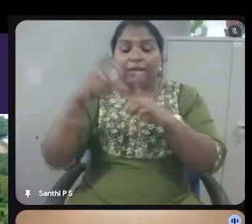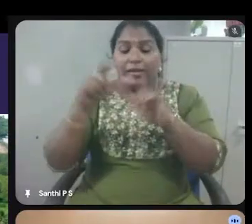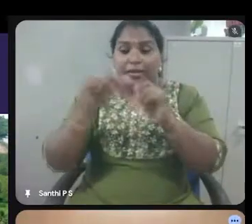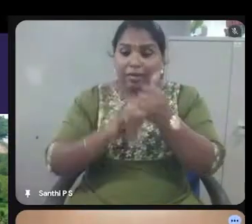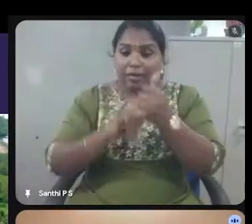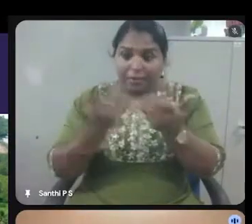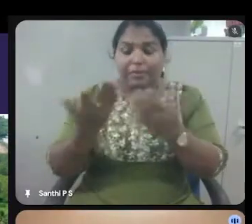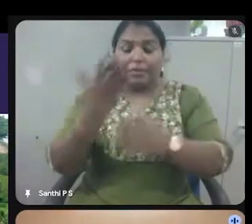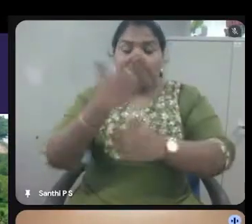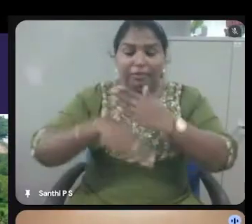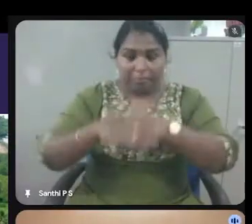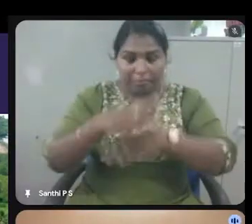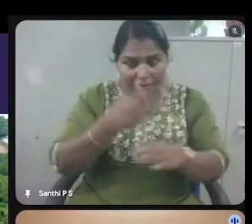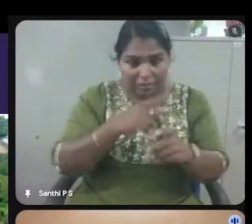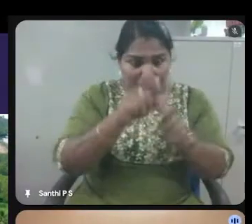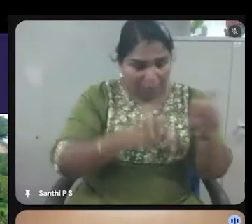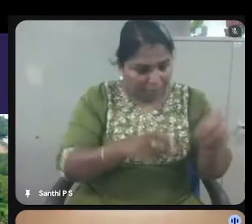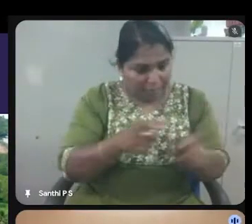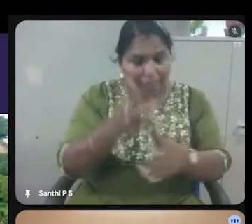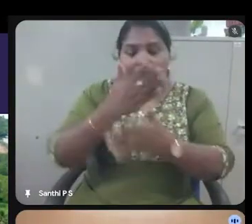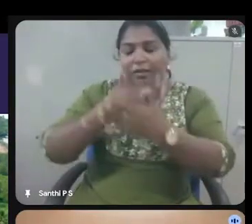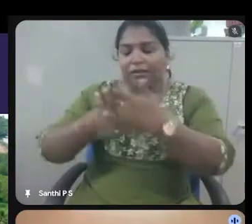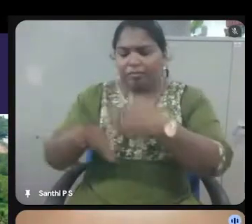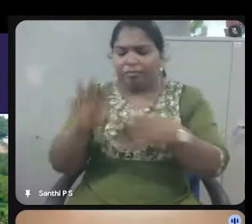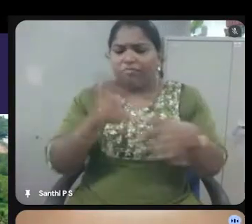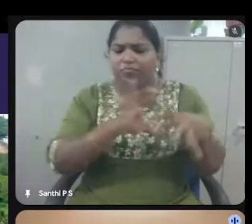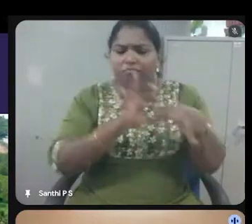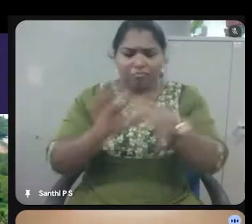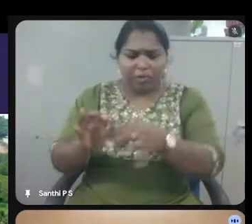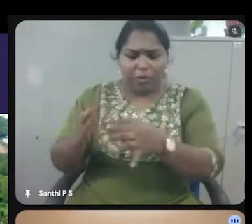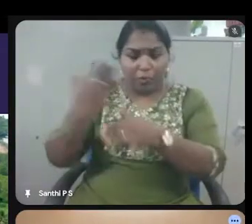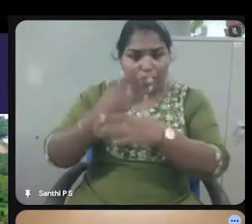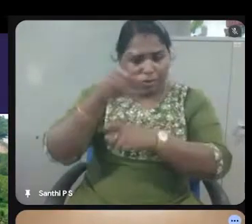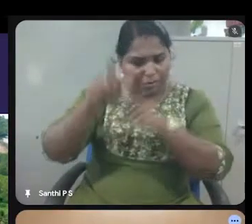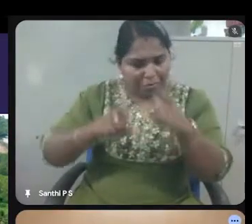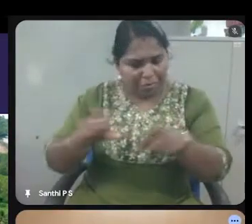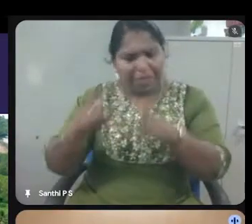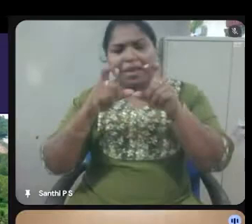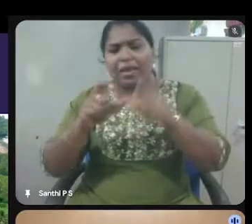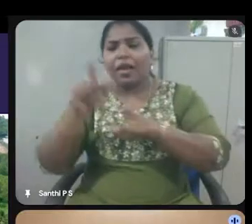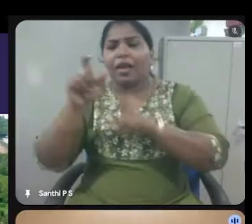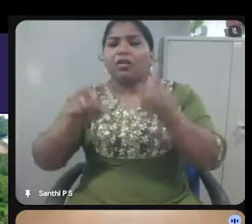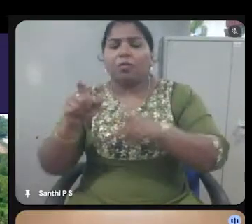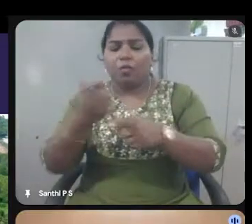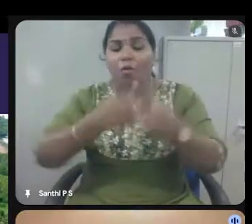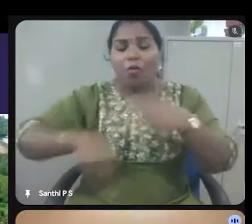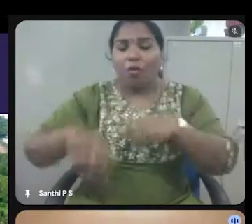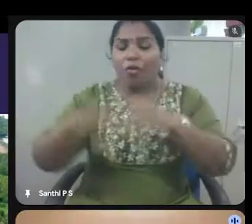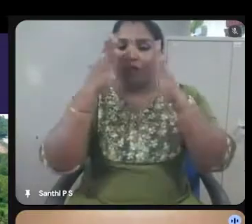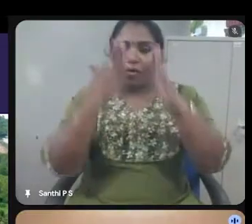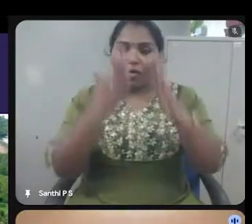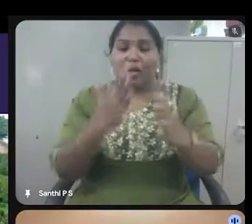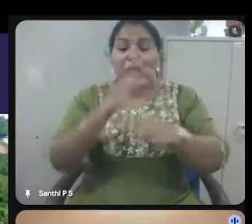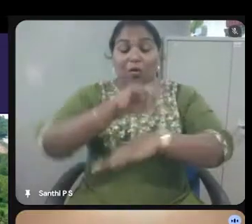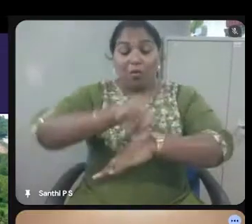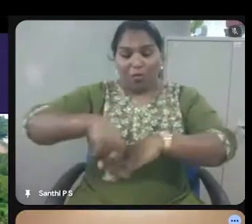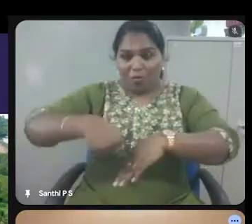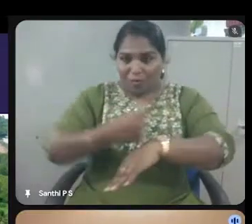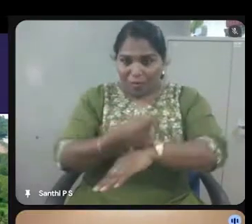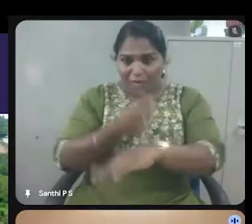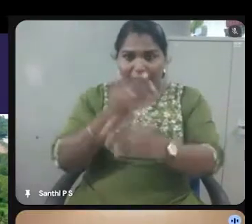ഭിന്നശേഷിയുള്ളവർക്കും രക്ഷിതാക്കൾക്കും ഭിന്നശേഷി മേഖലയിൽ പ്രവർത്തിക്കുന്നവർക്കും വേണ്ടിയാണ്. 1 മണിക്കൂർ നീണ്ടു നിൽക്കുന്ന